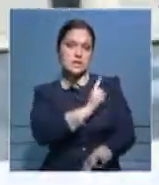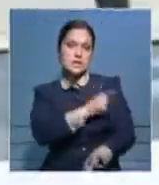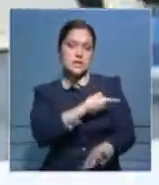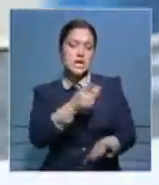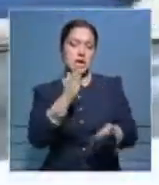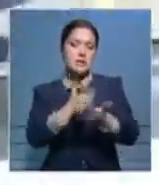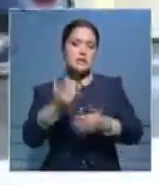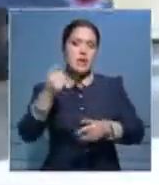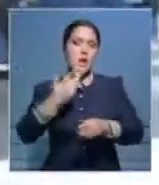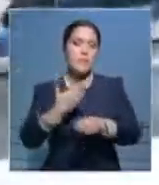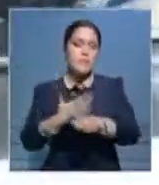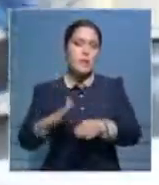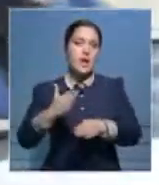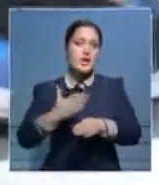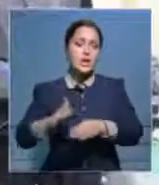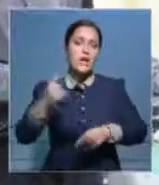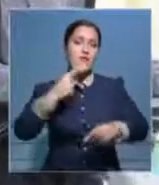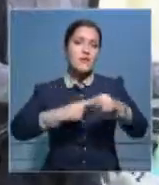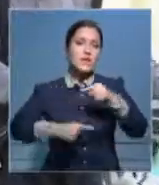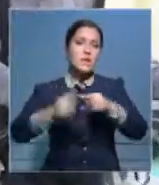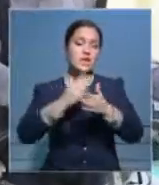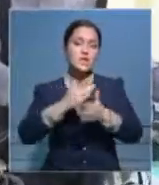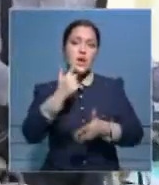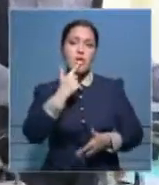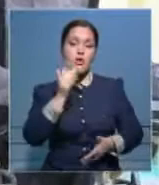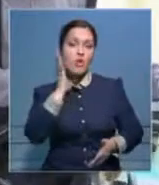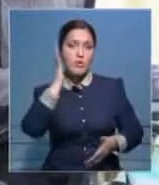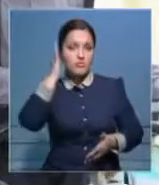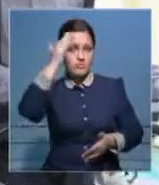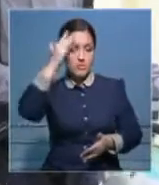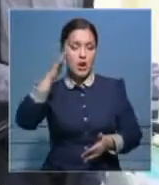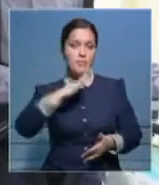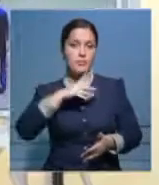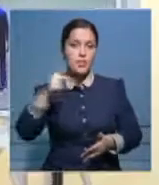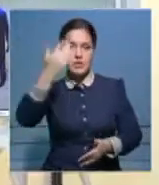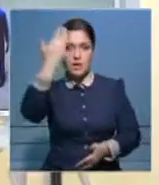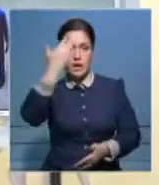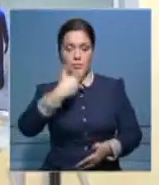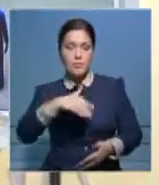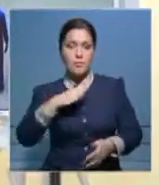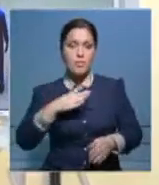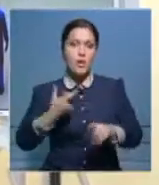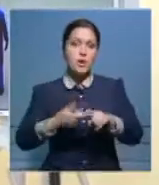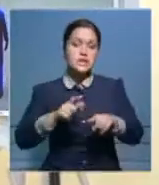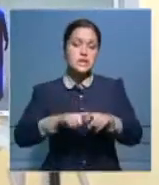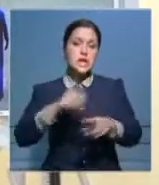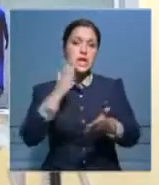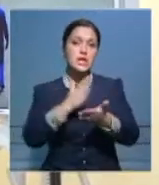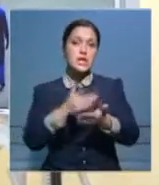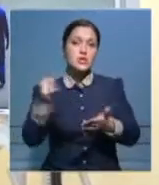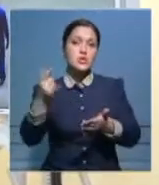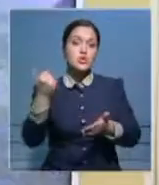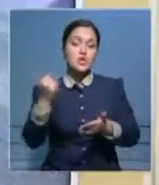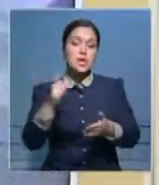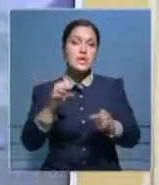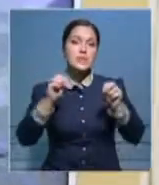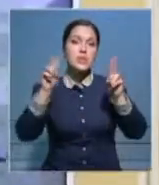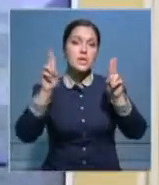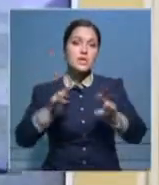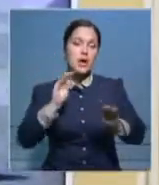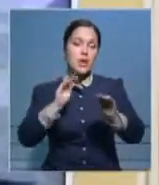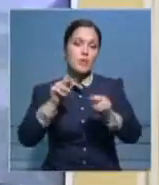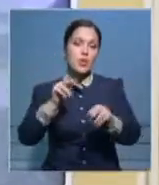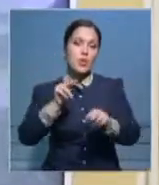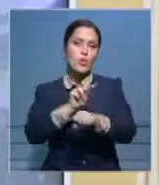постепенно возвращаются, хотя инсульт полностью поразил левую сторону его тела. Уникальный роботизированный аппарат учит заново ходить,